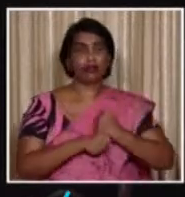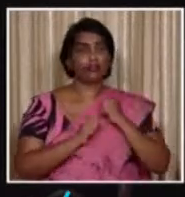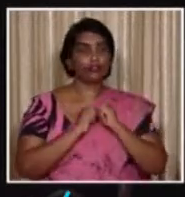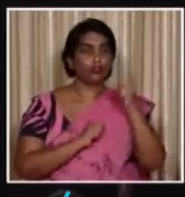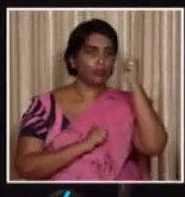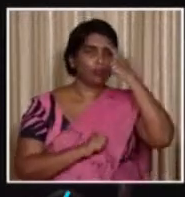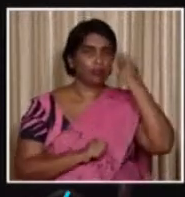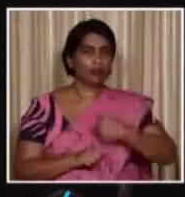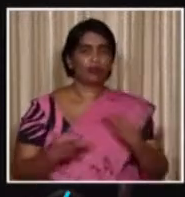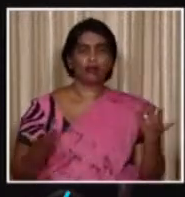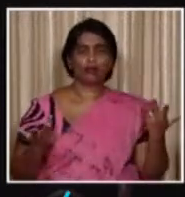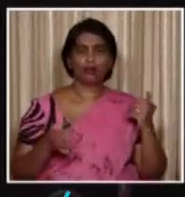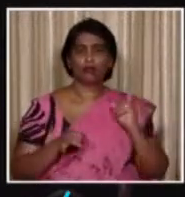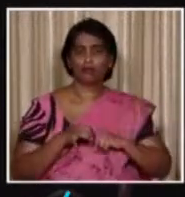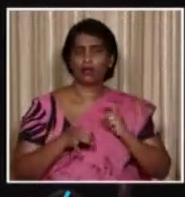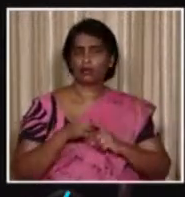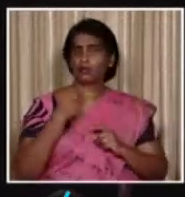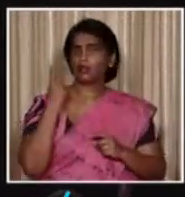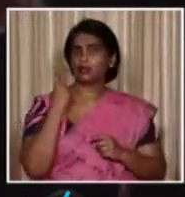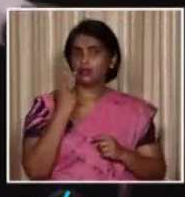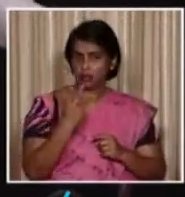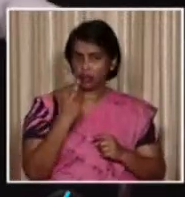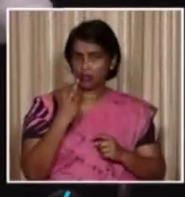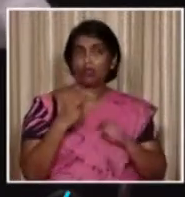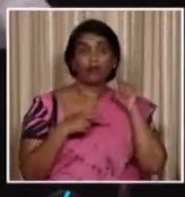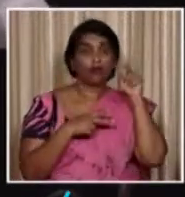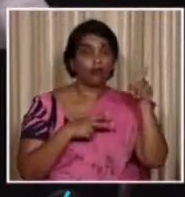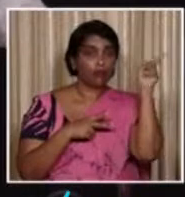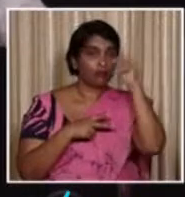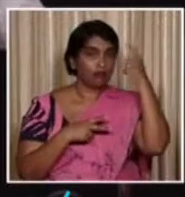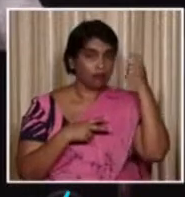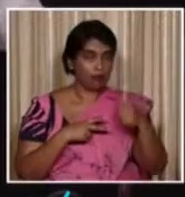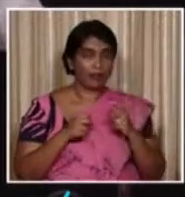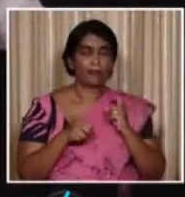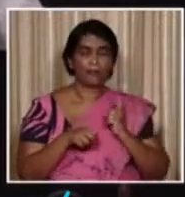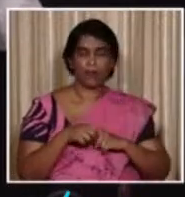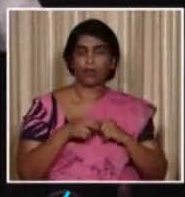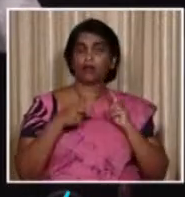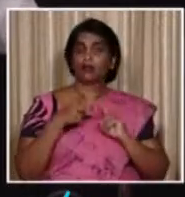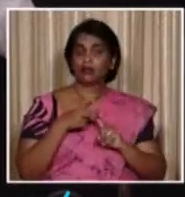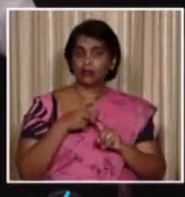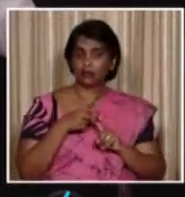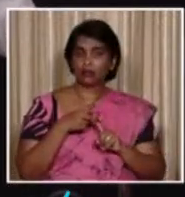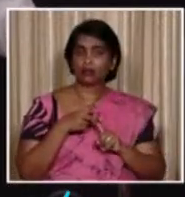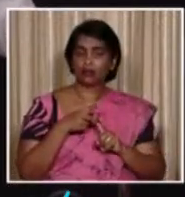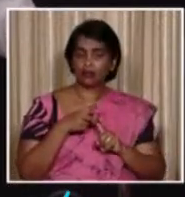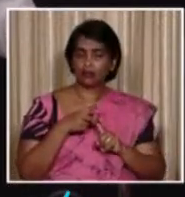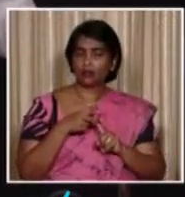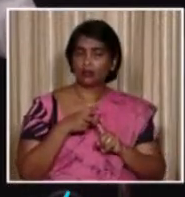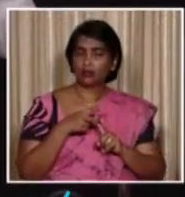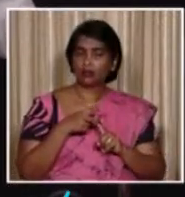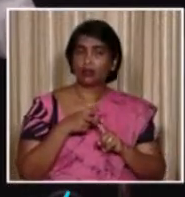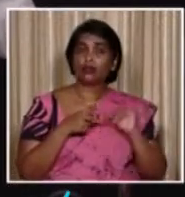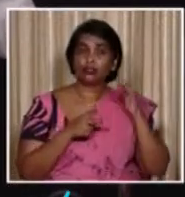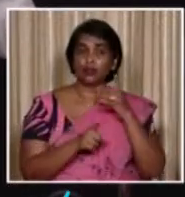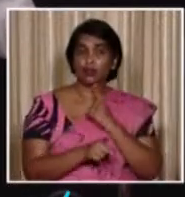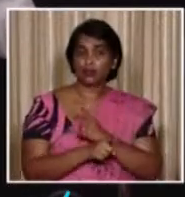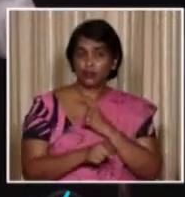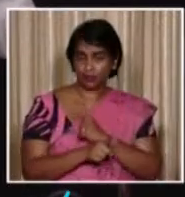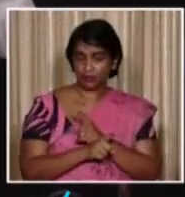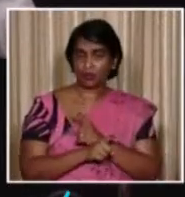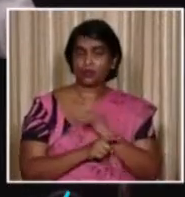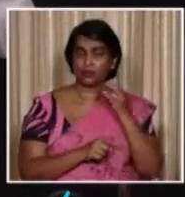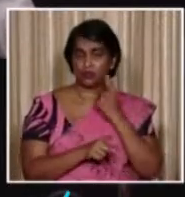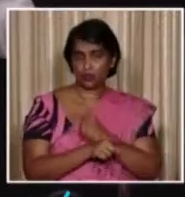සේවකයන්ට වැටුප් නැතුව ඉන්න ප්‍රශ්න දෙකකට පැන නගිනවා. එකක් ඔවුන්ගේ වැටුප් පිළිබඳ ප්‍රශ්න දෙක සමහරවිට කරන්න සමහර ගුරුවරුන් ගරු